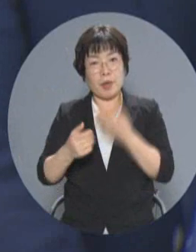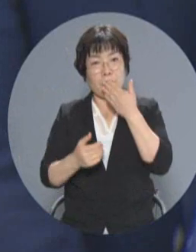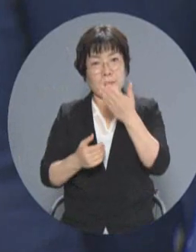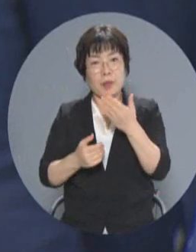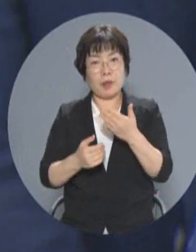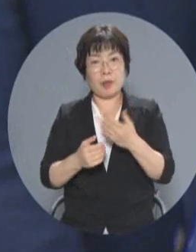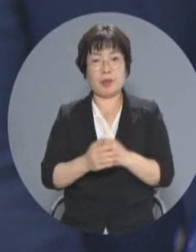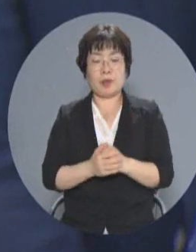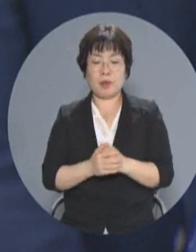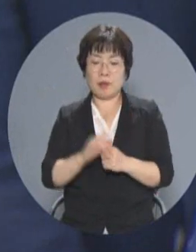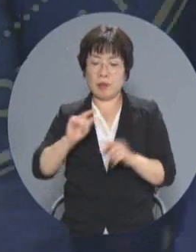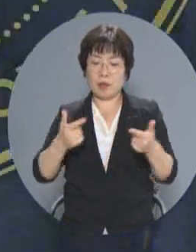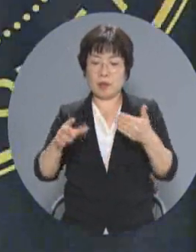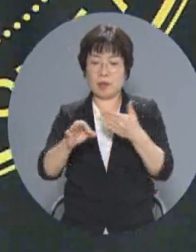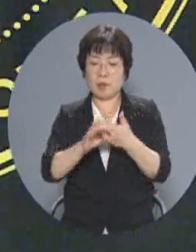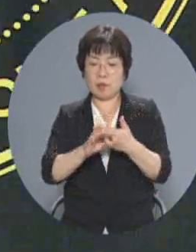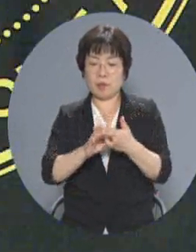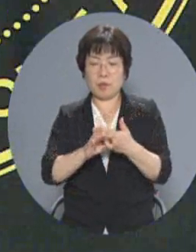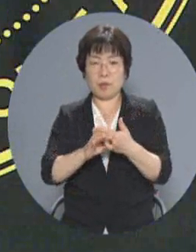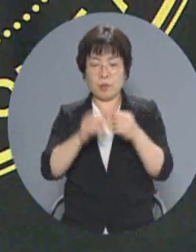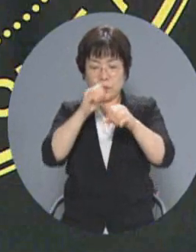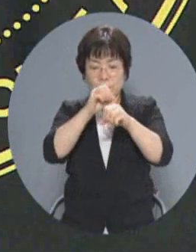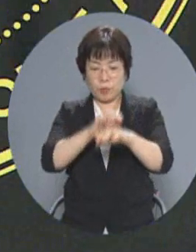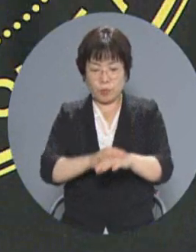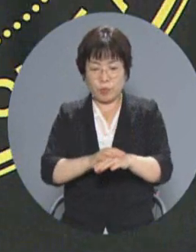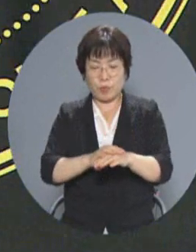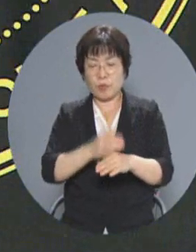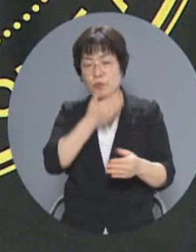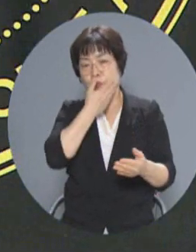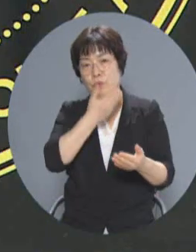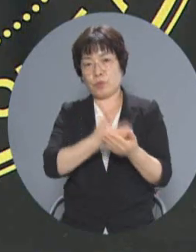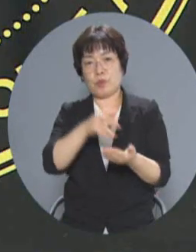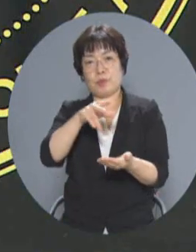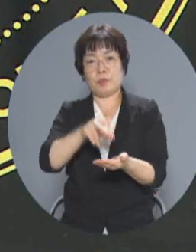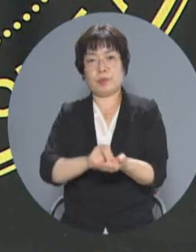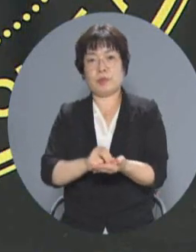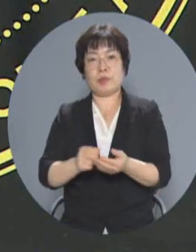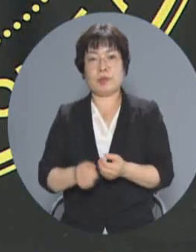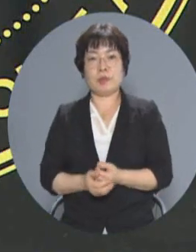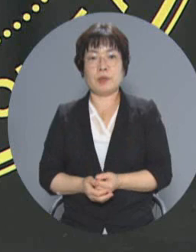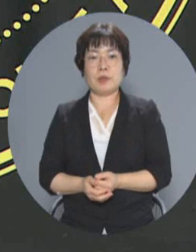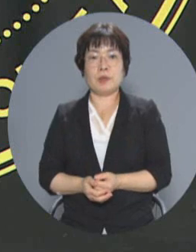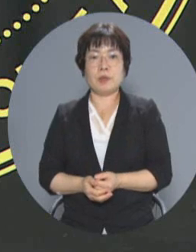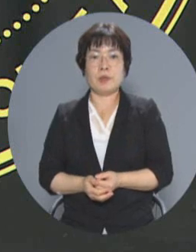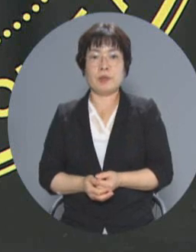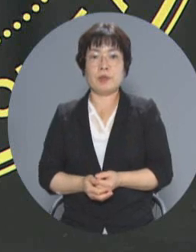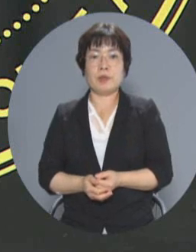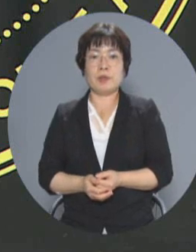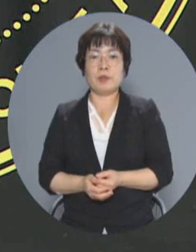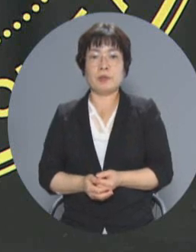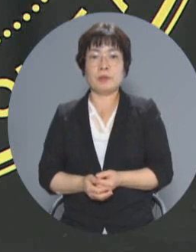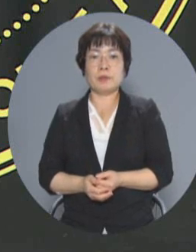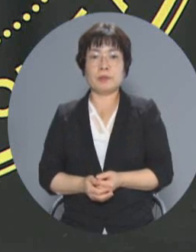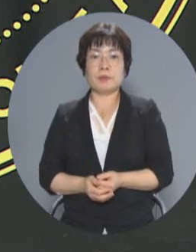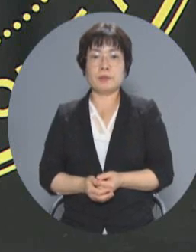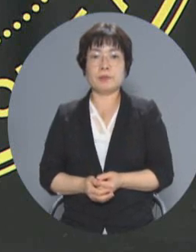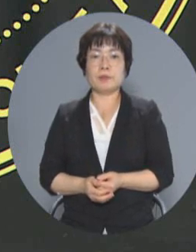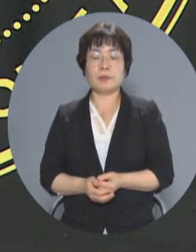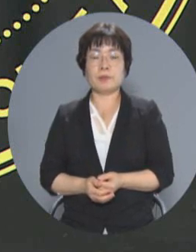있을지 아니면 동력을 잃게 될지 중요한 변수로 작용할 것으로 보입니다. MBC 뉴스 김주입니다.